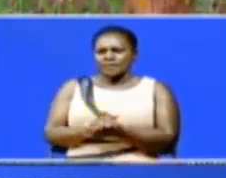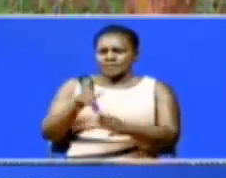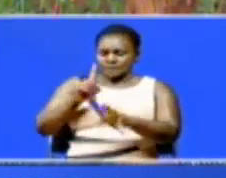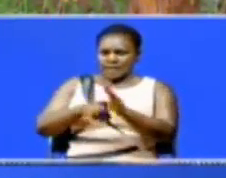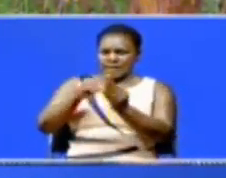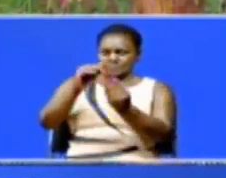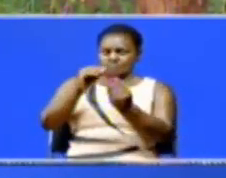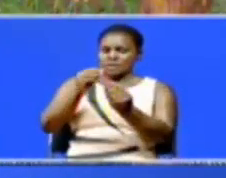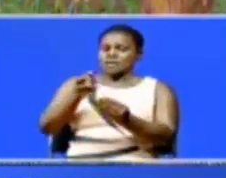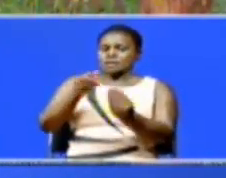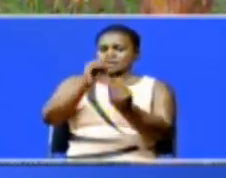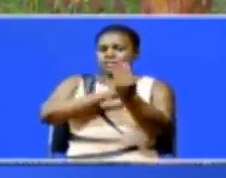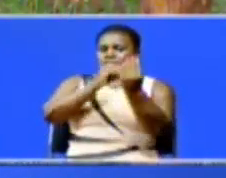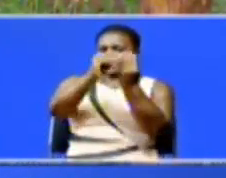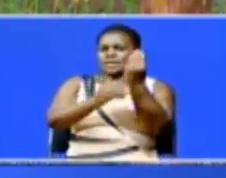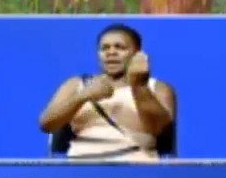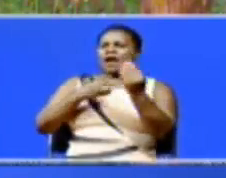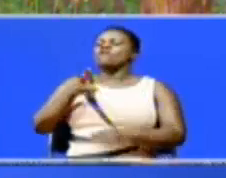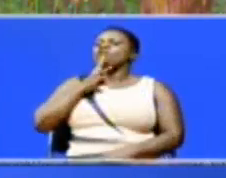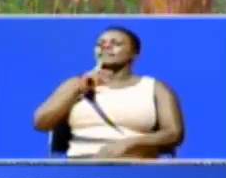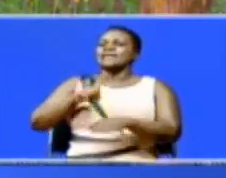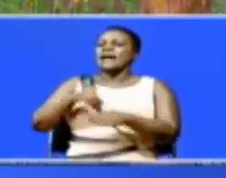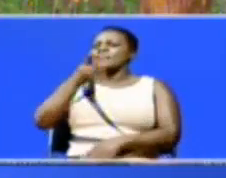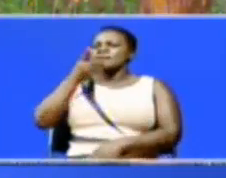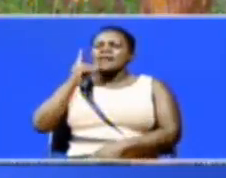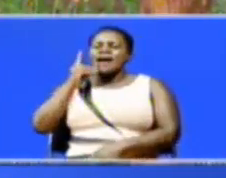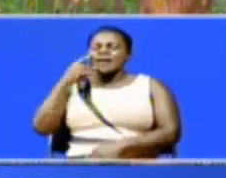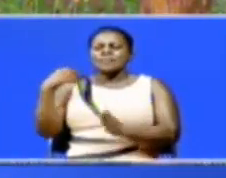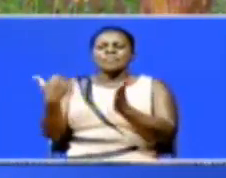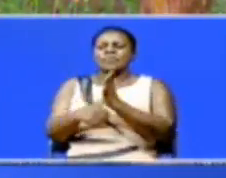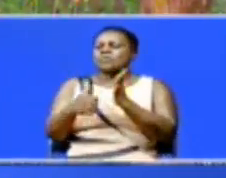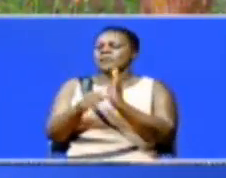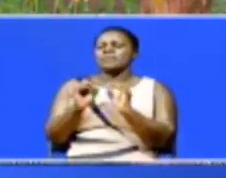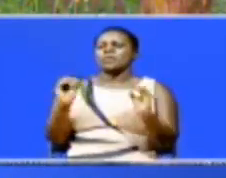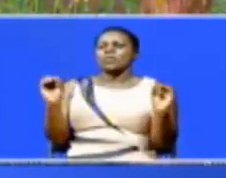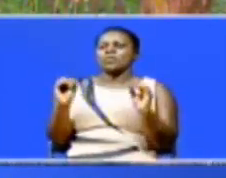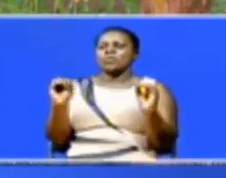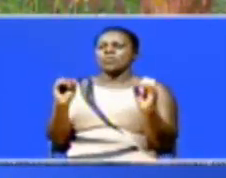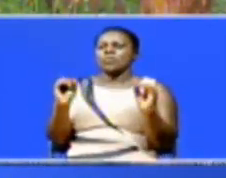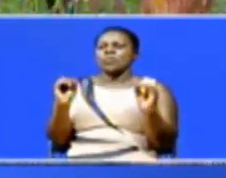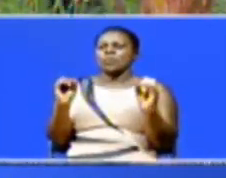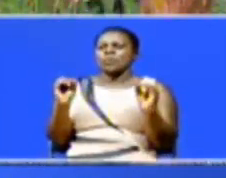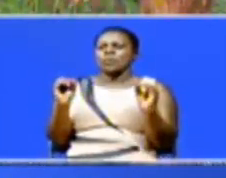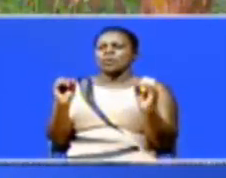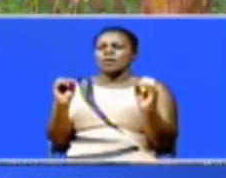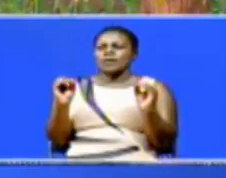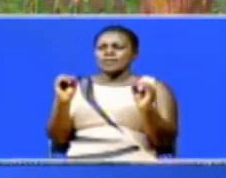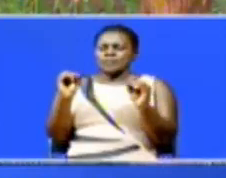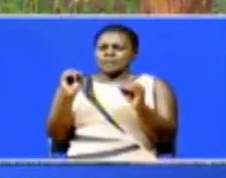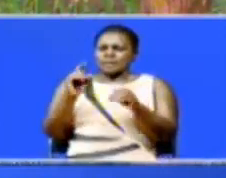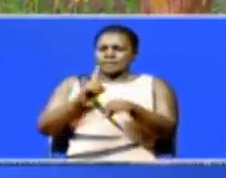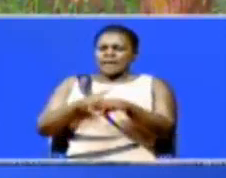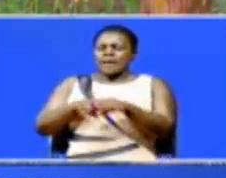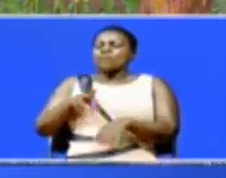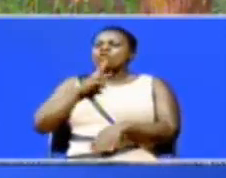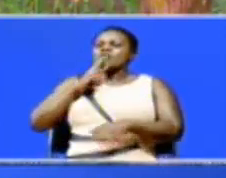ikipata maji hata wakati wa kiangazi huwa zile na stahili kuwa vizuri, tukiwa tumeweka mbolea, tukiwa imekunywa